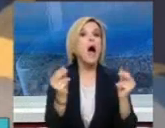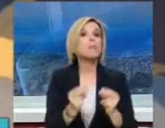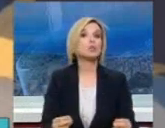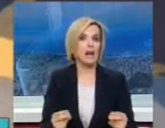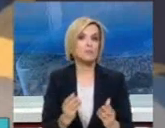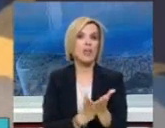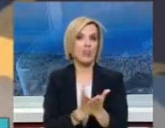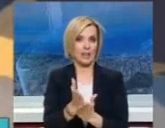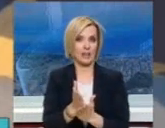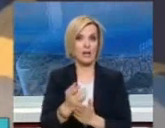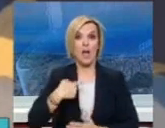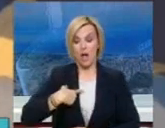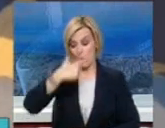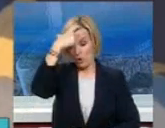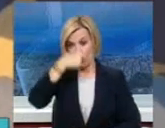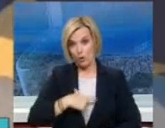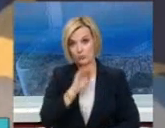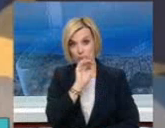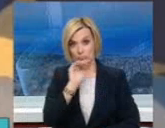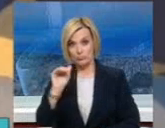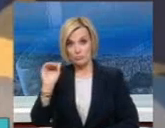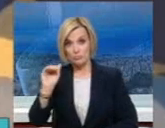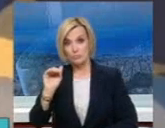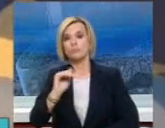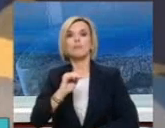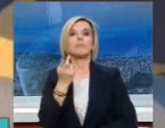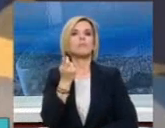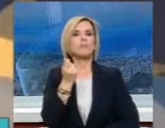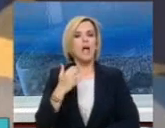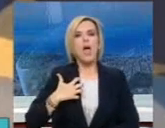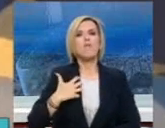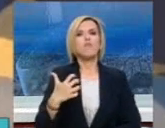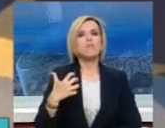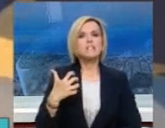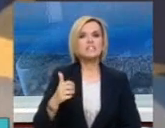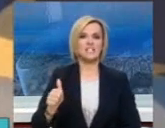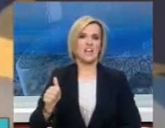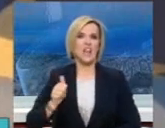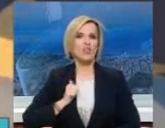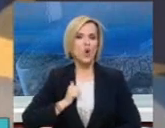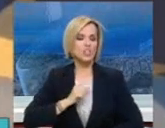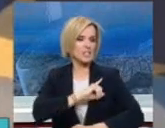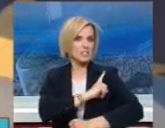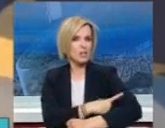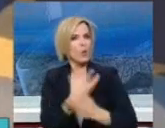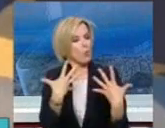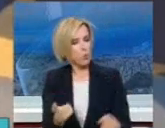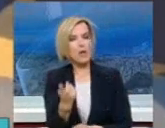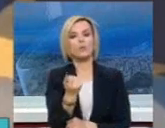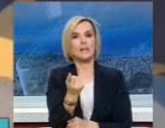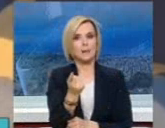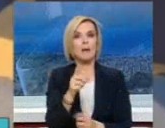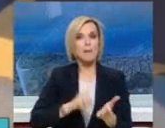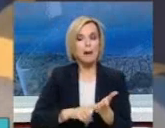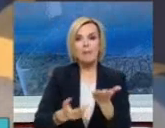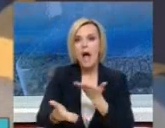βρίσκομαι, καλό τους οικονομικά ισχυρούς να λειτουργήσουν εμπράκτος, αλληλέγγυα προς οικονομικά